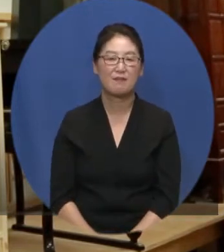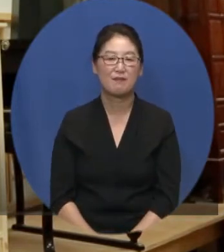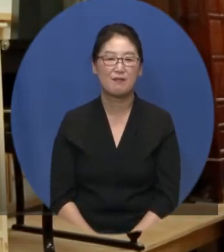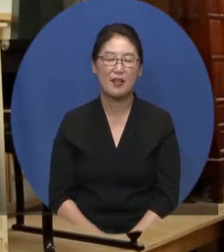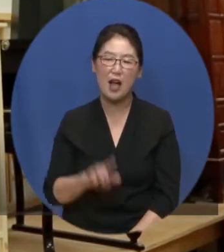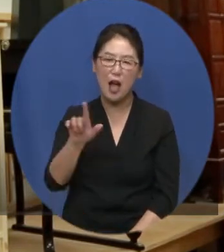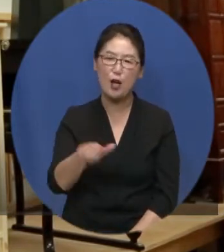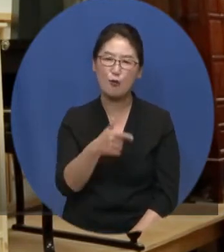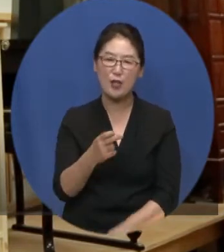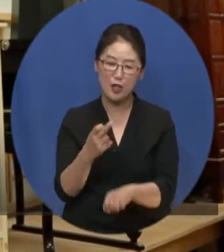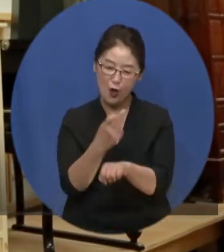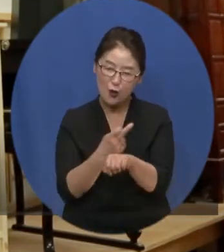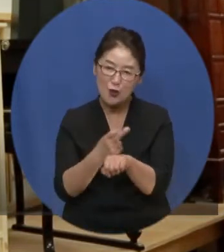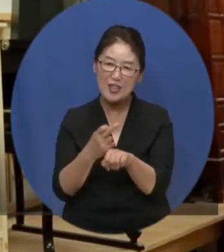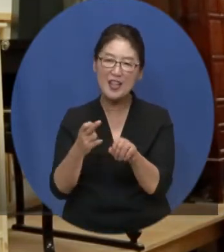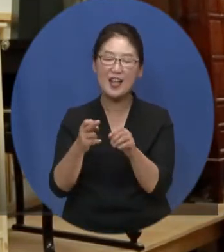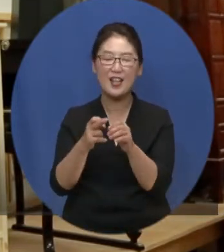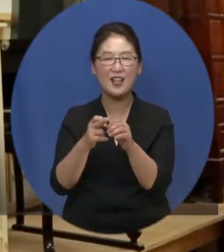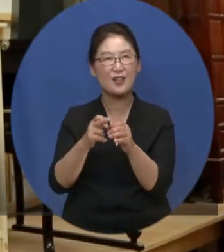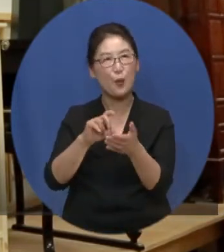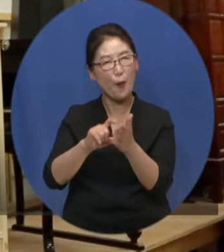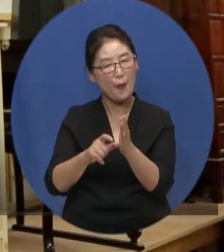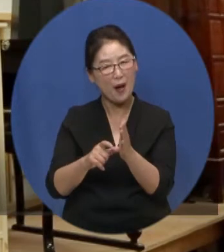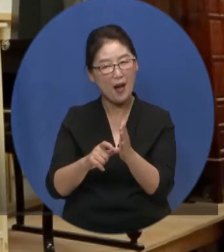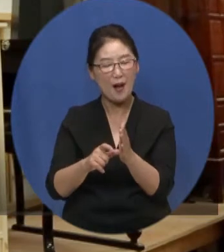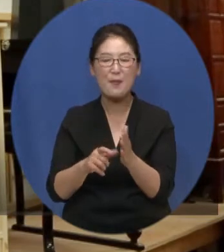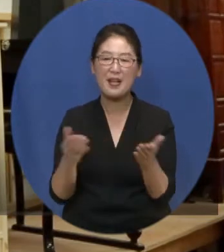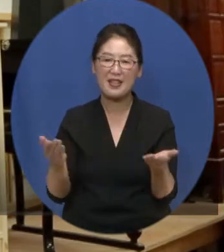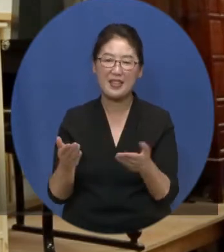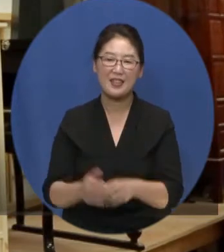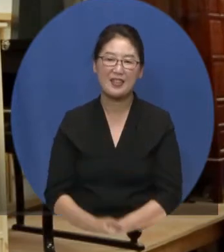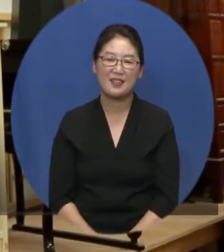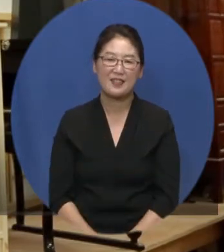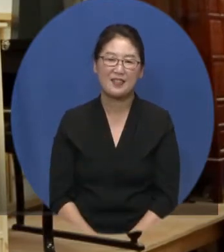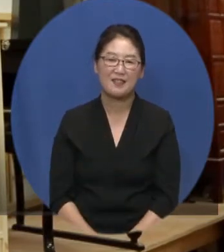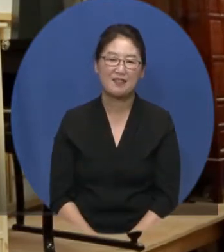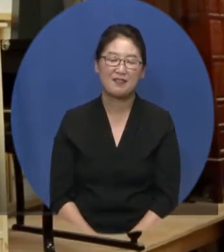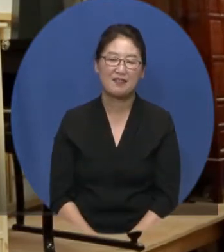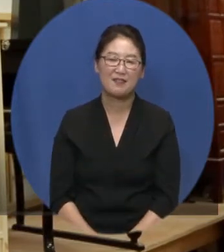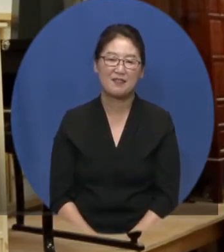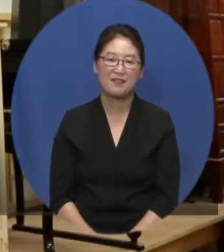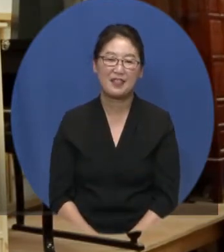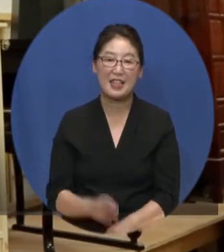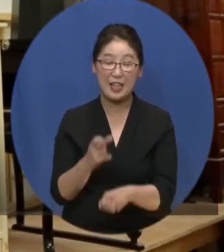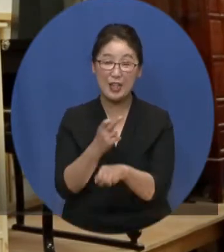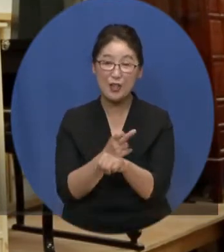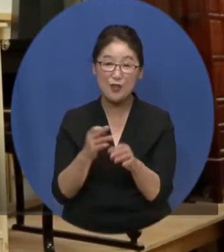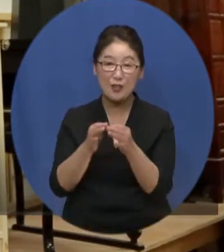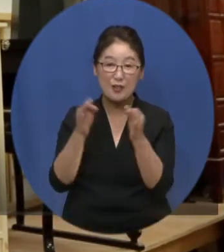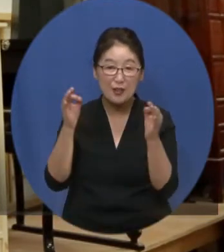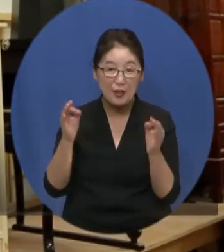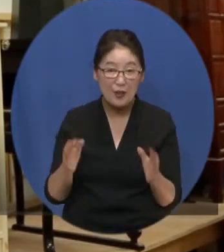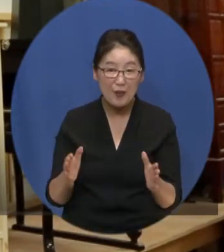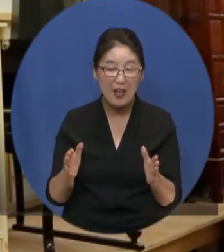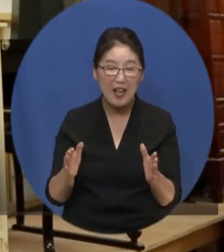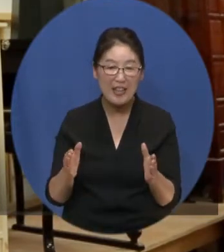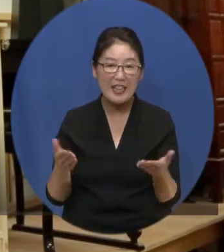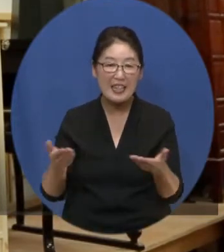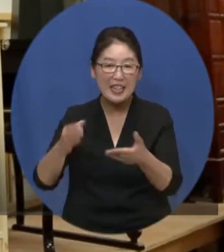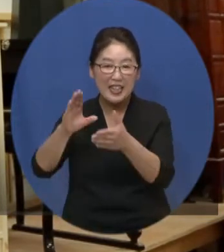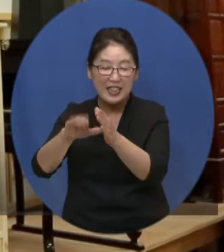만 12시간 되는 것 같아요 그 12시간 인데 제가 뭐 작업을 하거나 그렇지는 않아요